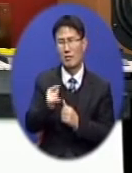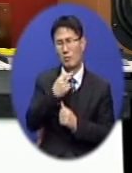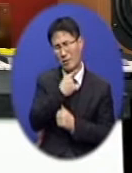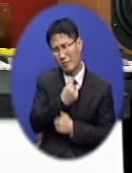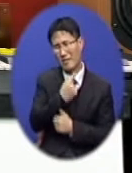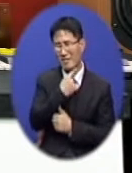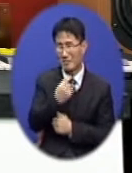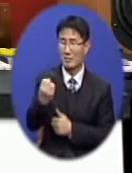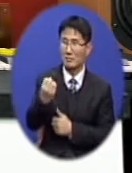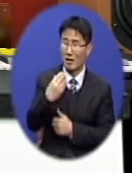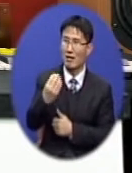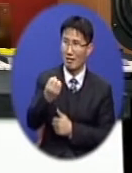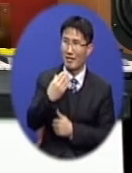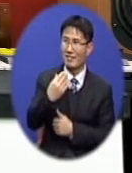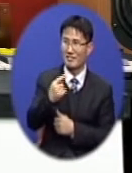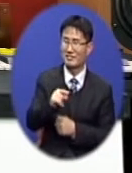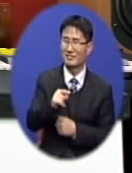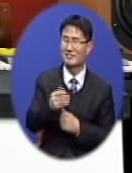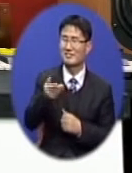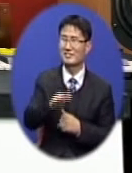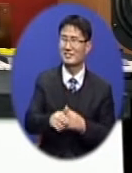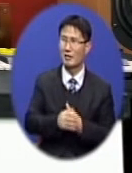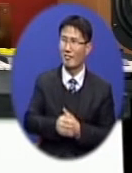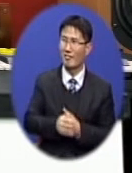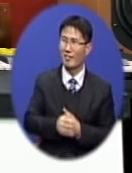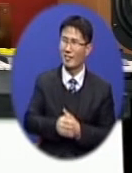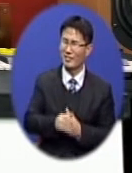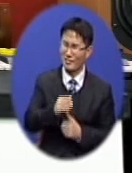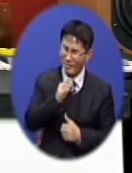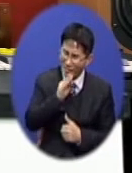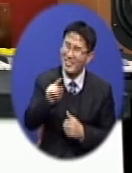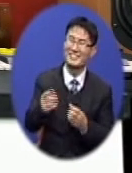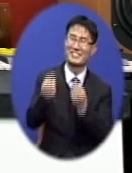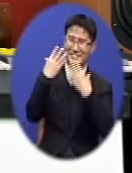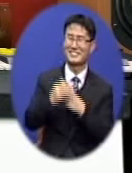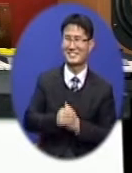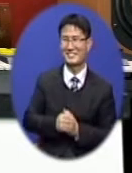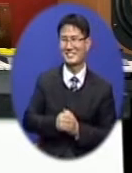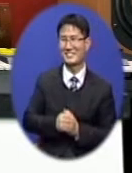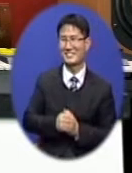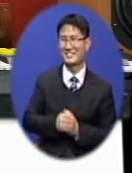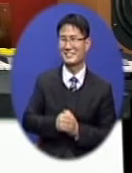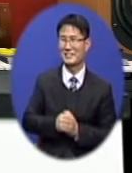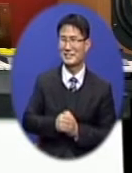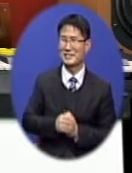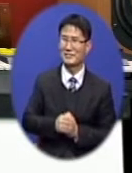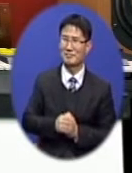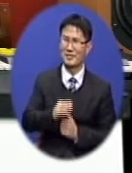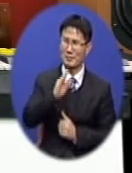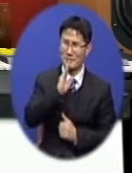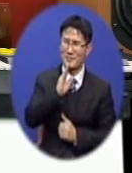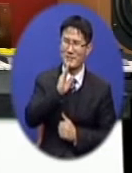싶어 하는 좀 그런 얘기를 하더라고요. 네. 아, 환영할 거라고. 네. 네. 그러니까 이제,